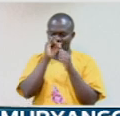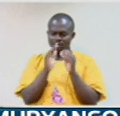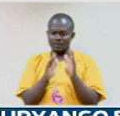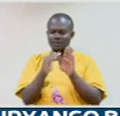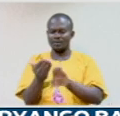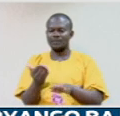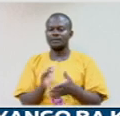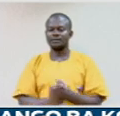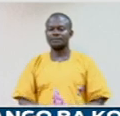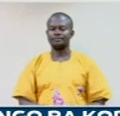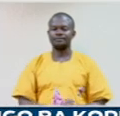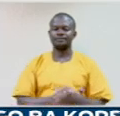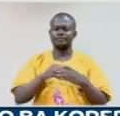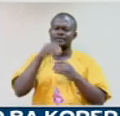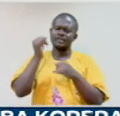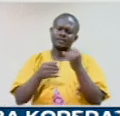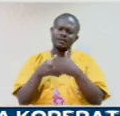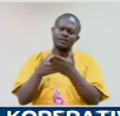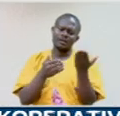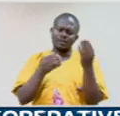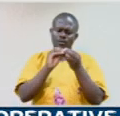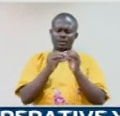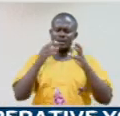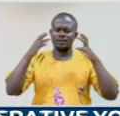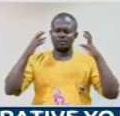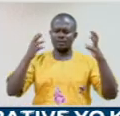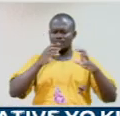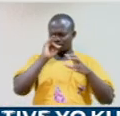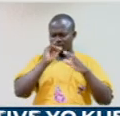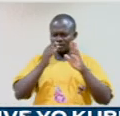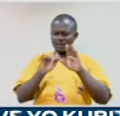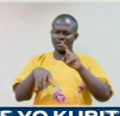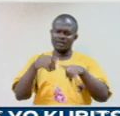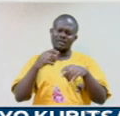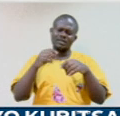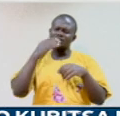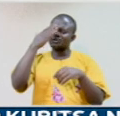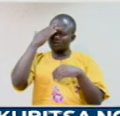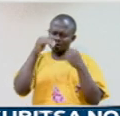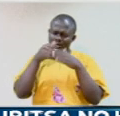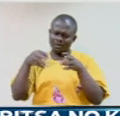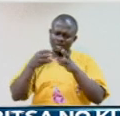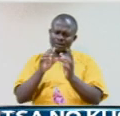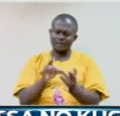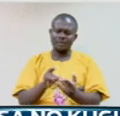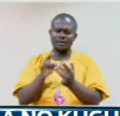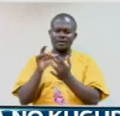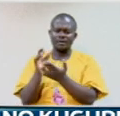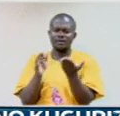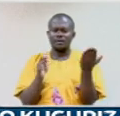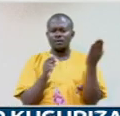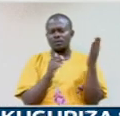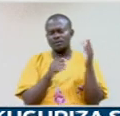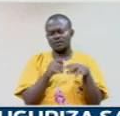bicwaga mu gusoza navuga nti kuba uyu munsi hari bwo umubare munini w'abatutsi bishwe byaba byaratewe n'uburyo bwihariye ubwicanyi